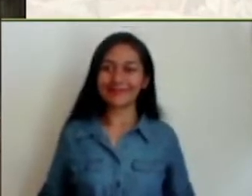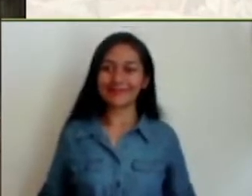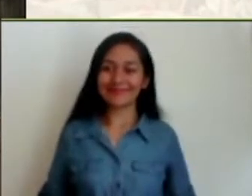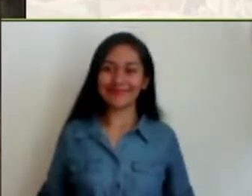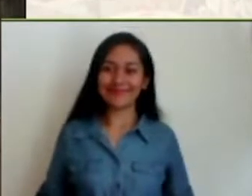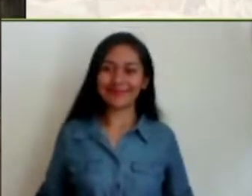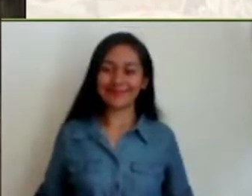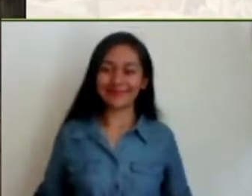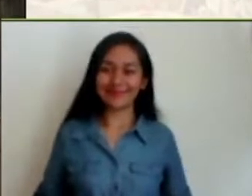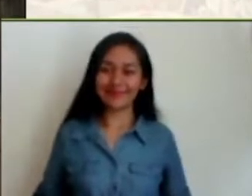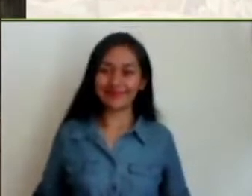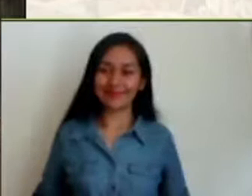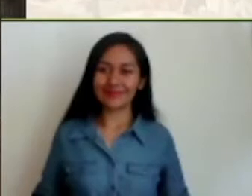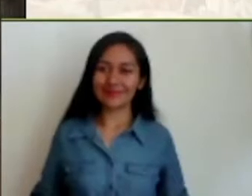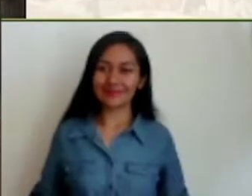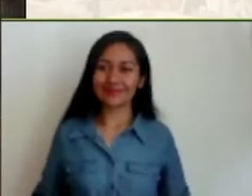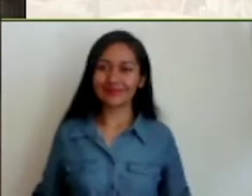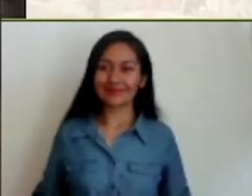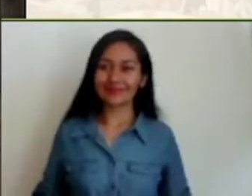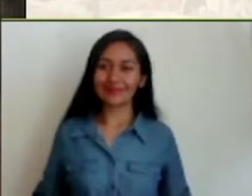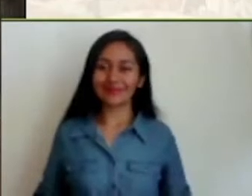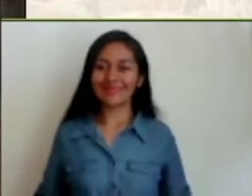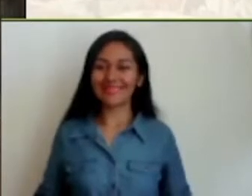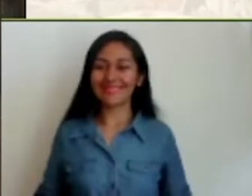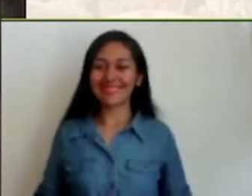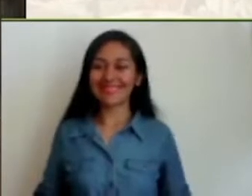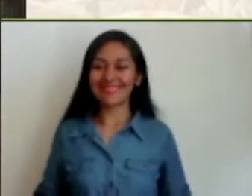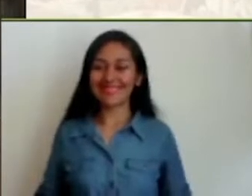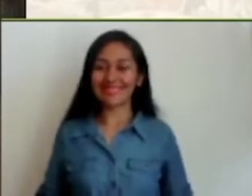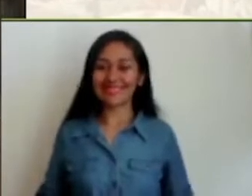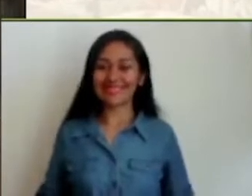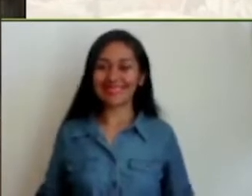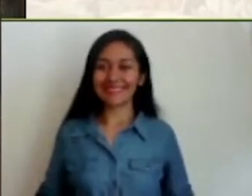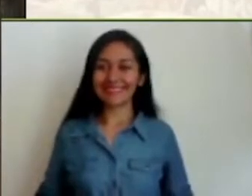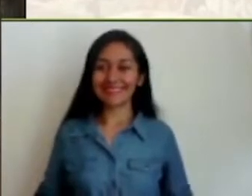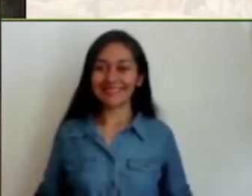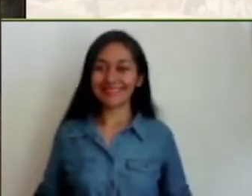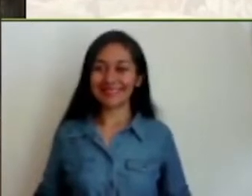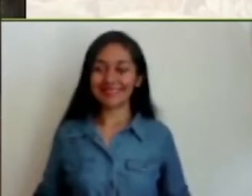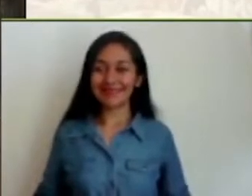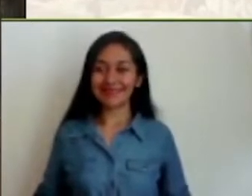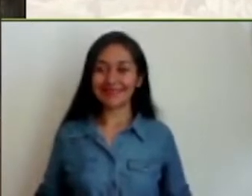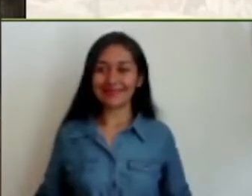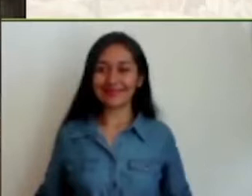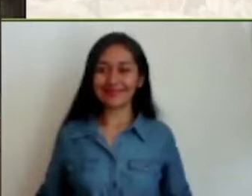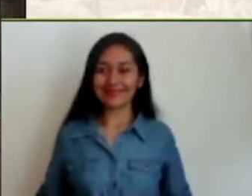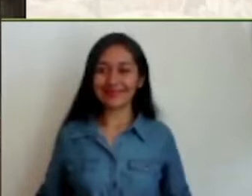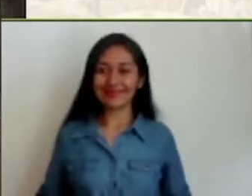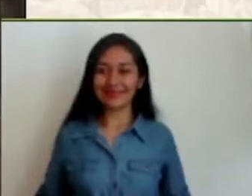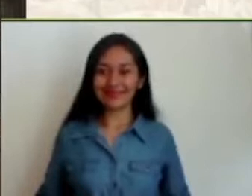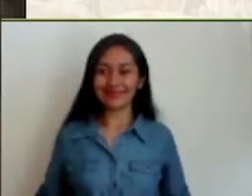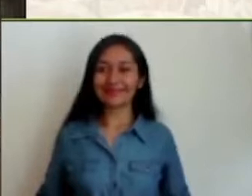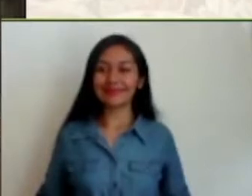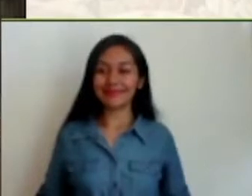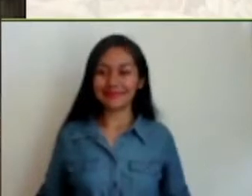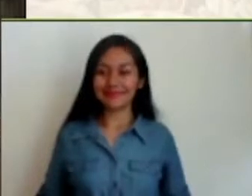evento morboso, in grado di lasciare il segno anche su questo aspetto delle secolari tradizioni veneziane,